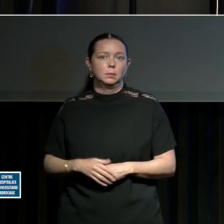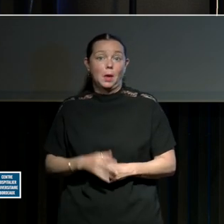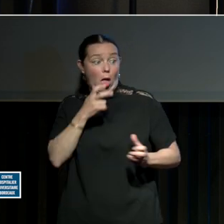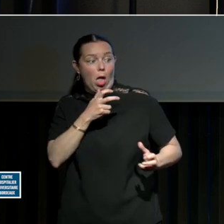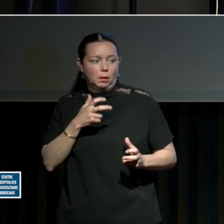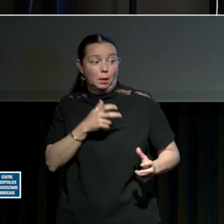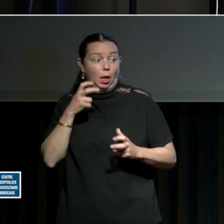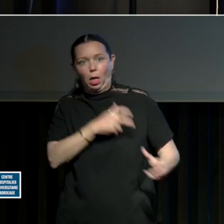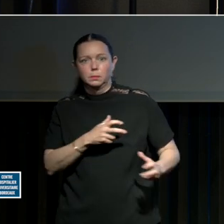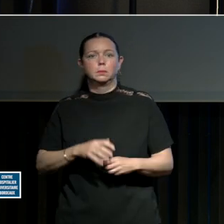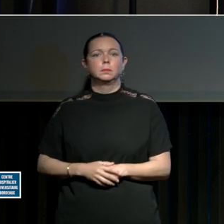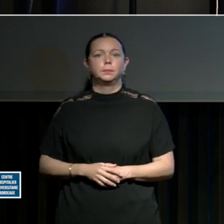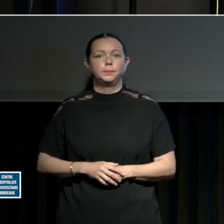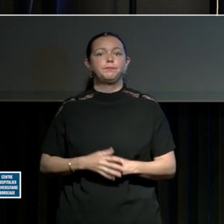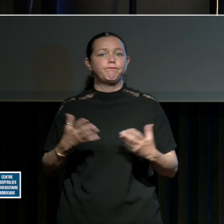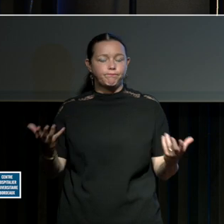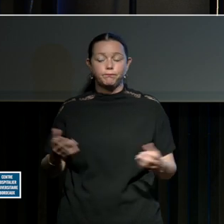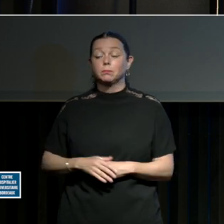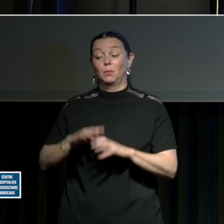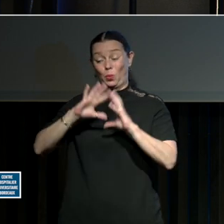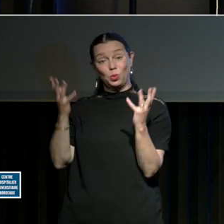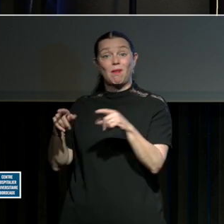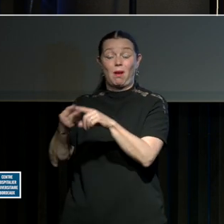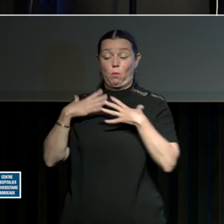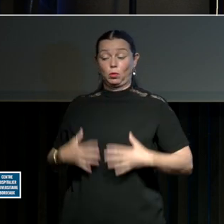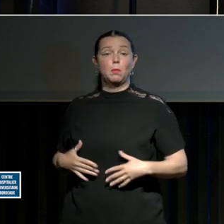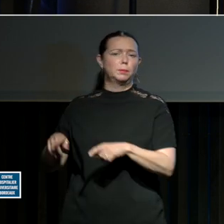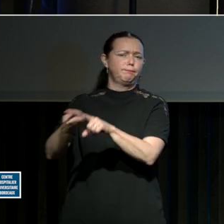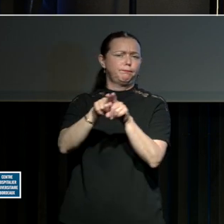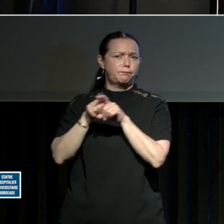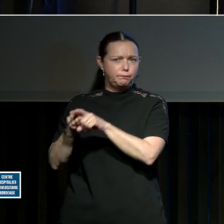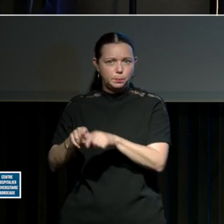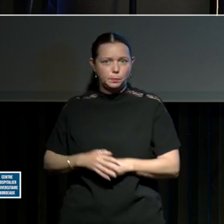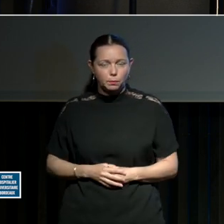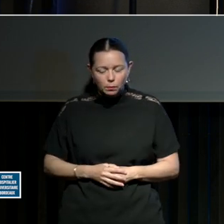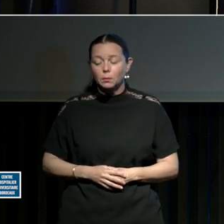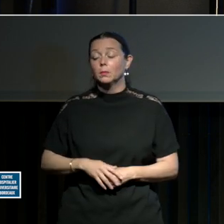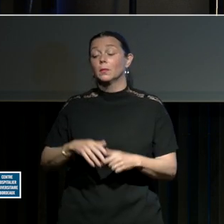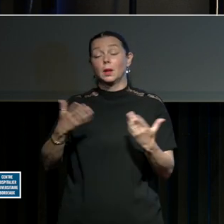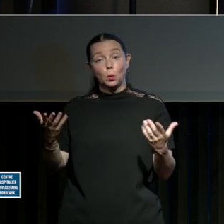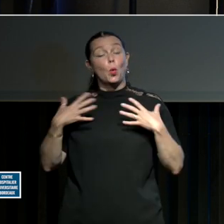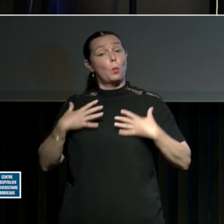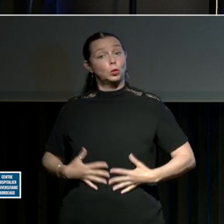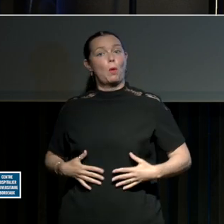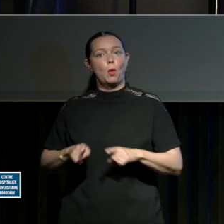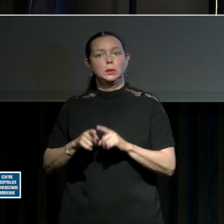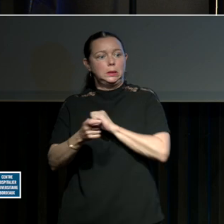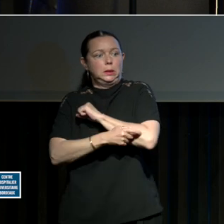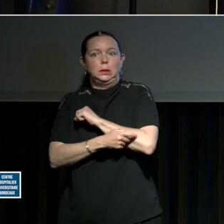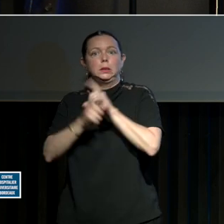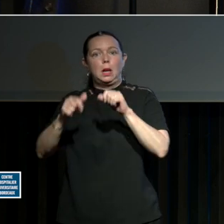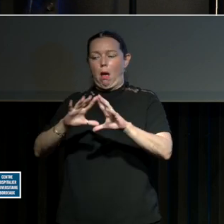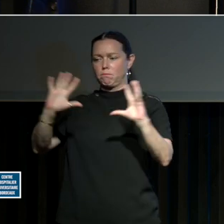Alors, à côté de ces caractéristiques cliniques communes, les comportements addictifs partagent également des